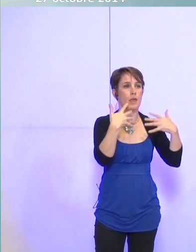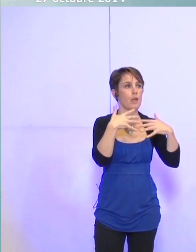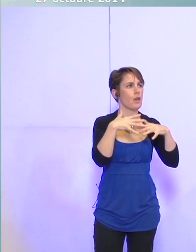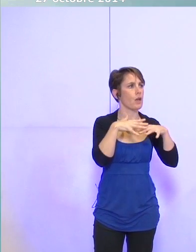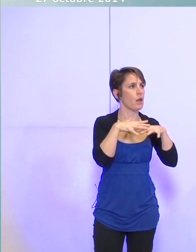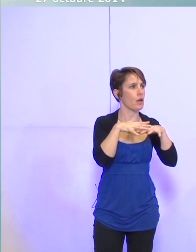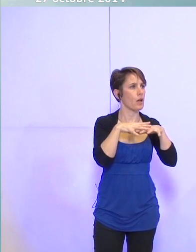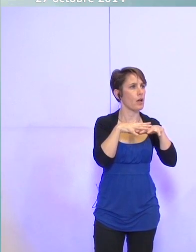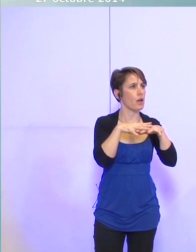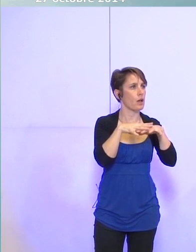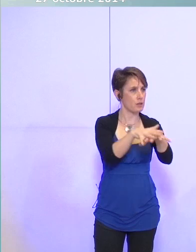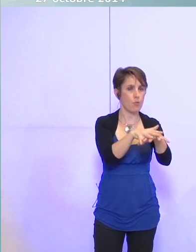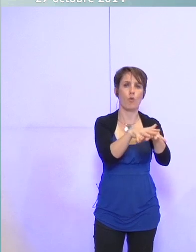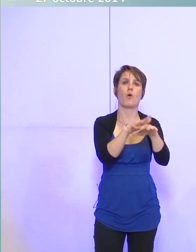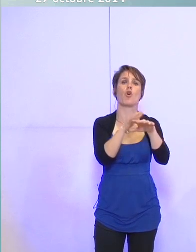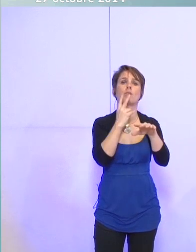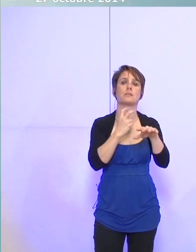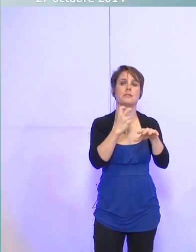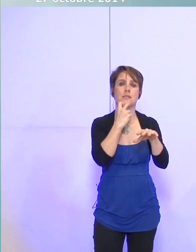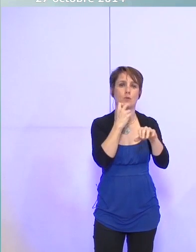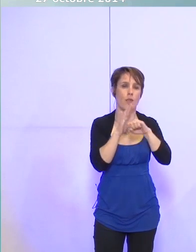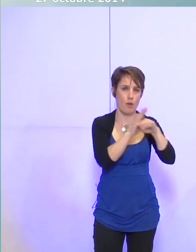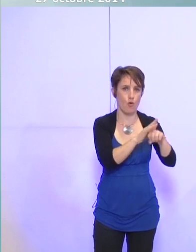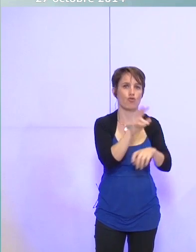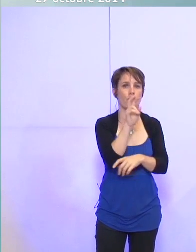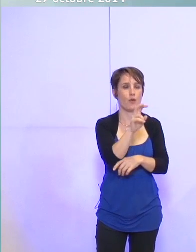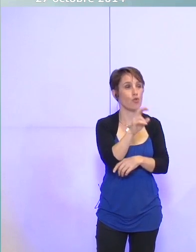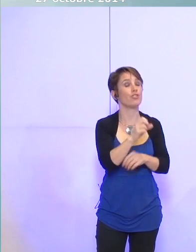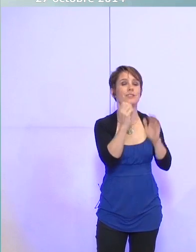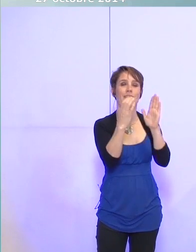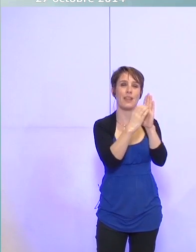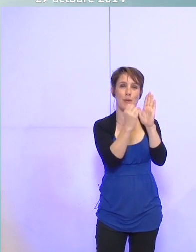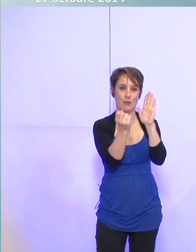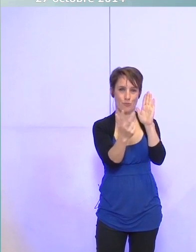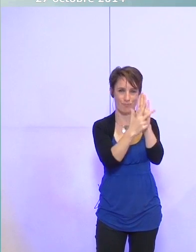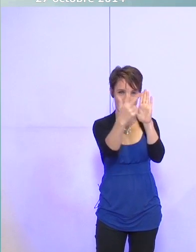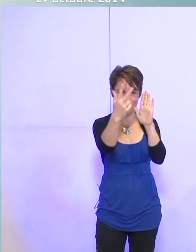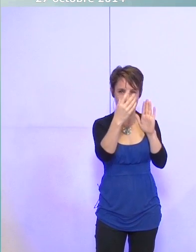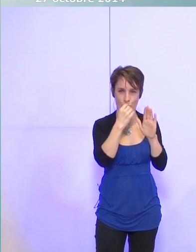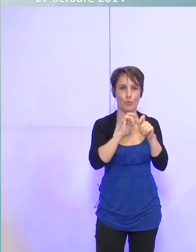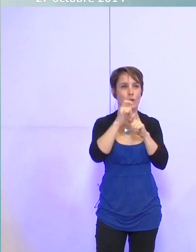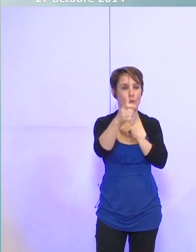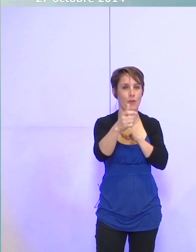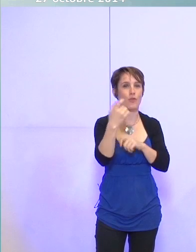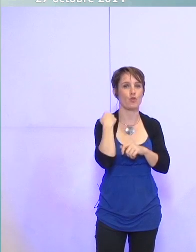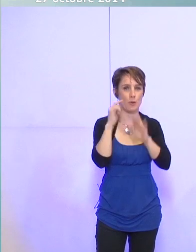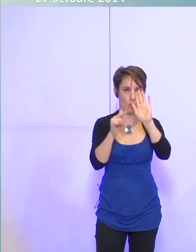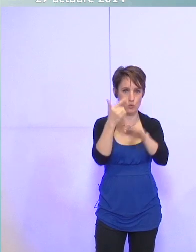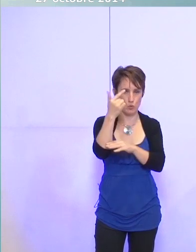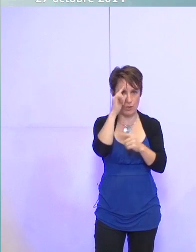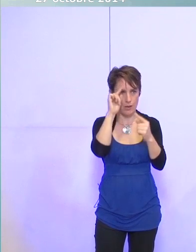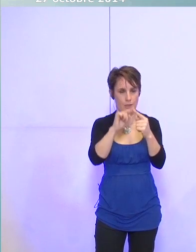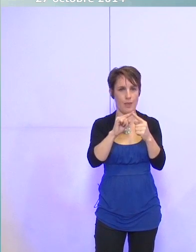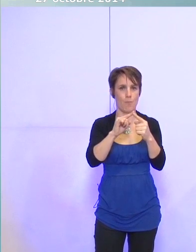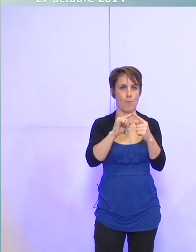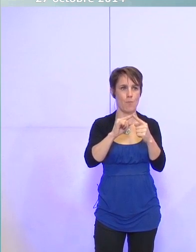oui. Et le Rassemblement citoyen de la gauche et les écologistes. Cette délibération est donc adoptée. Délibération numéro 12 sur le